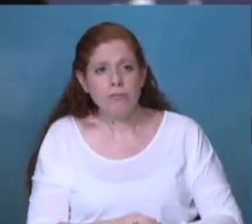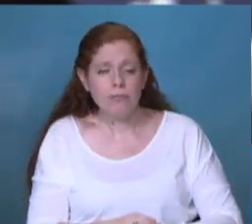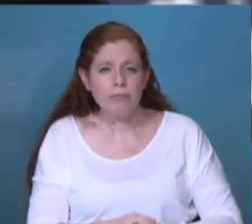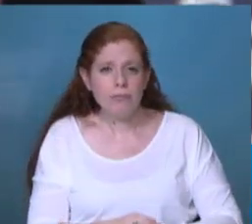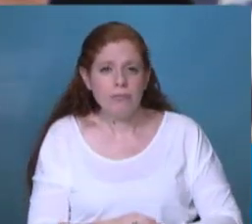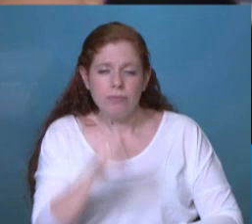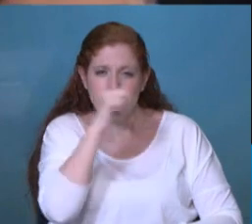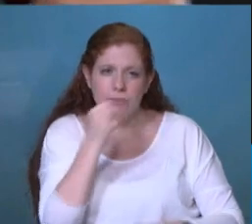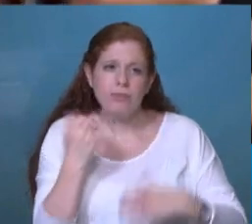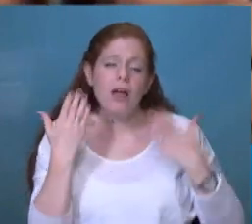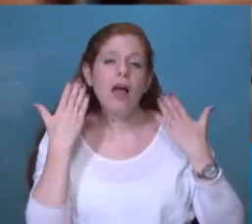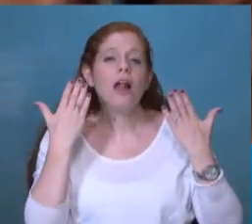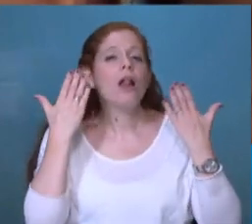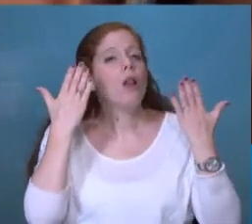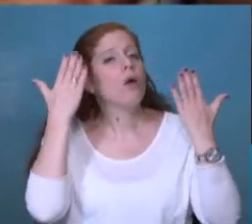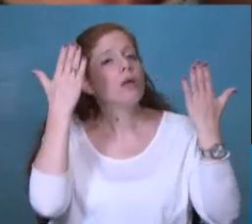הללויה